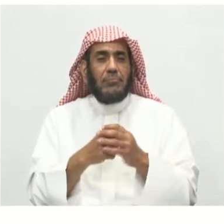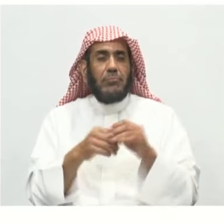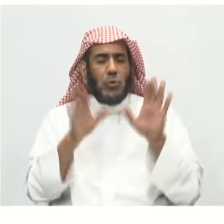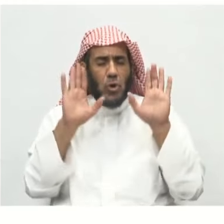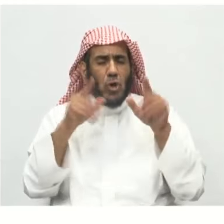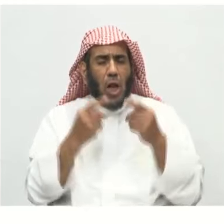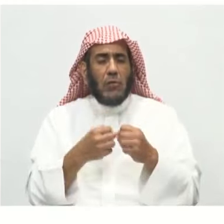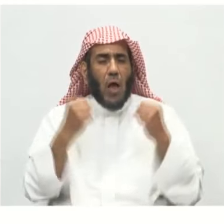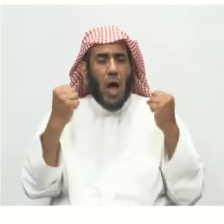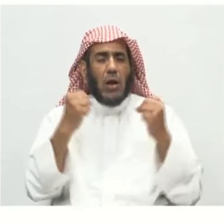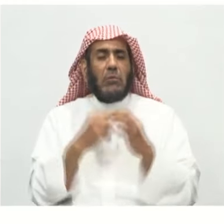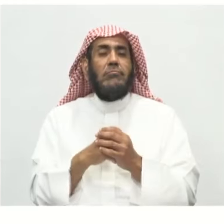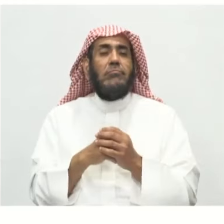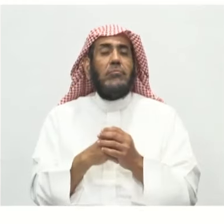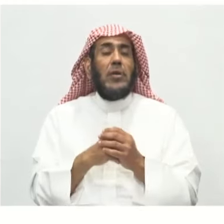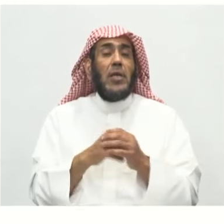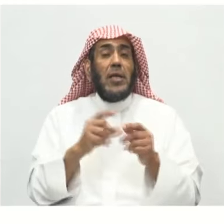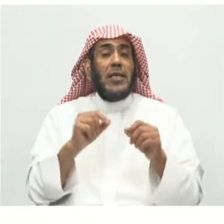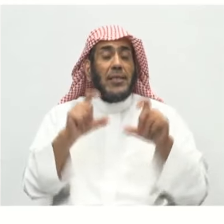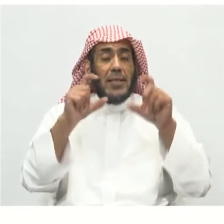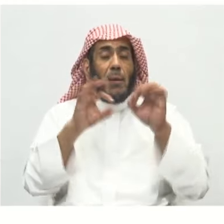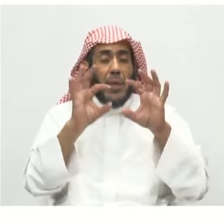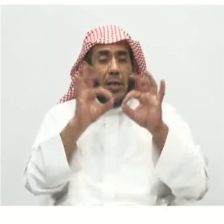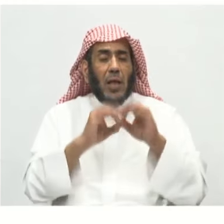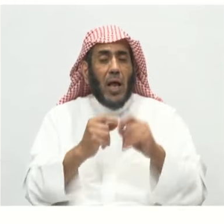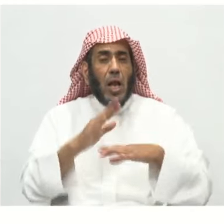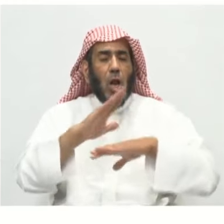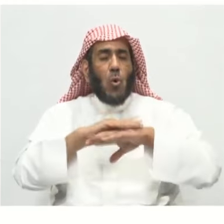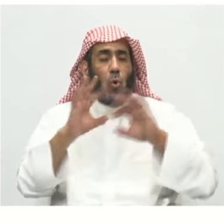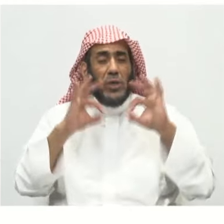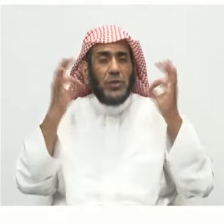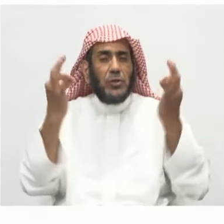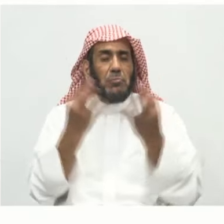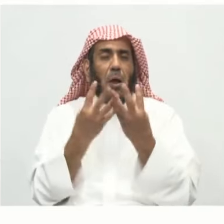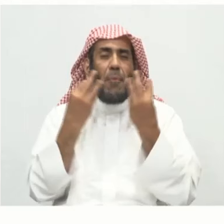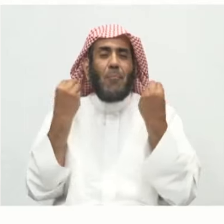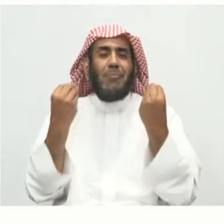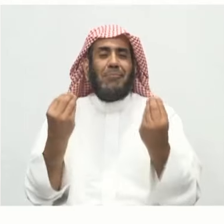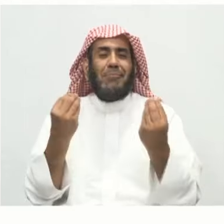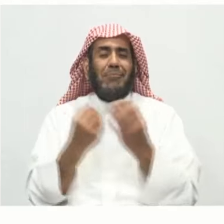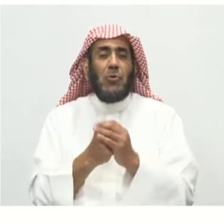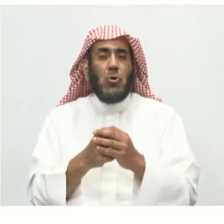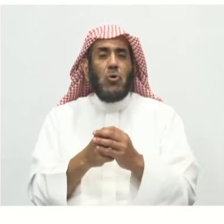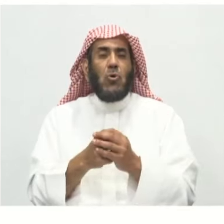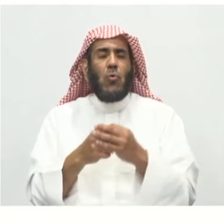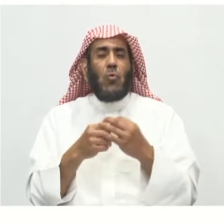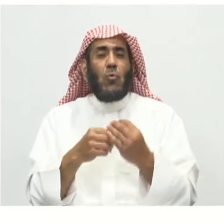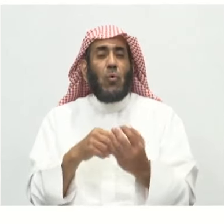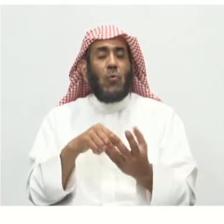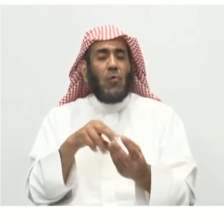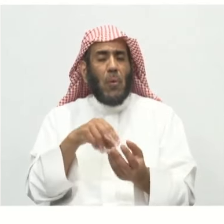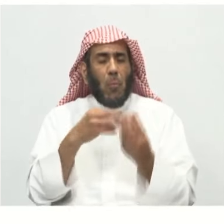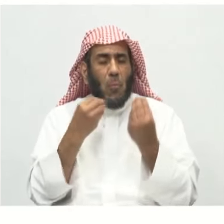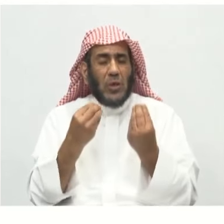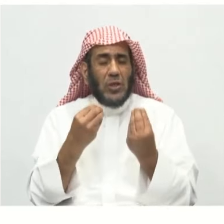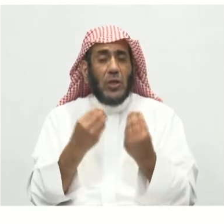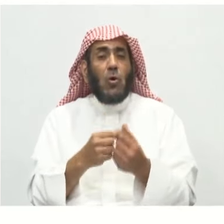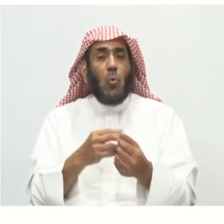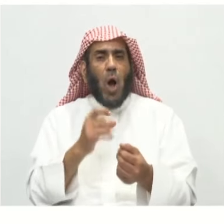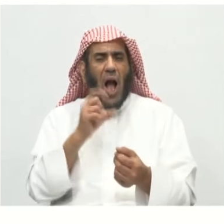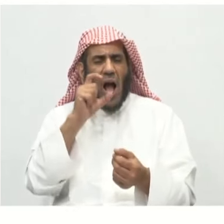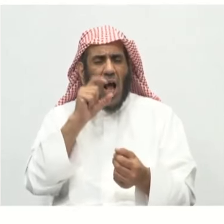البدنيه ايضا استدل من خلال ايات على الخلق الاجت سماعي هنا واقصد في مشيك واغضض من صوتك